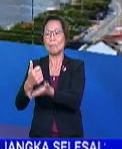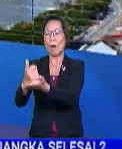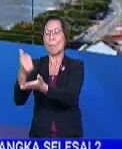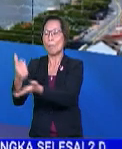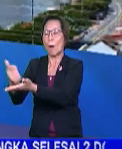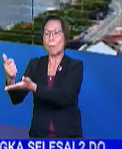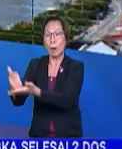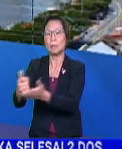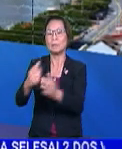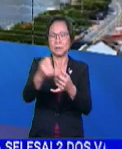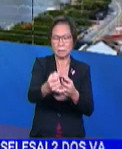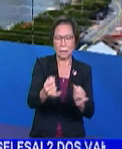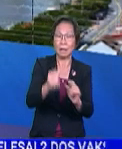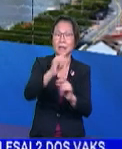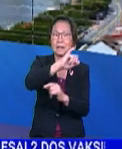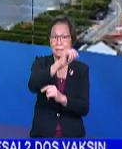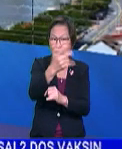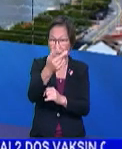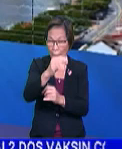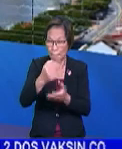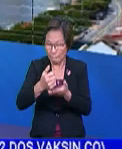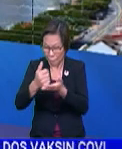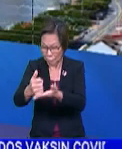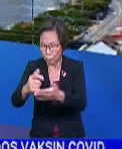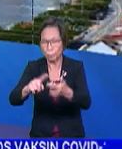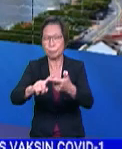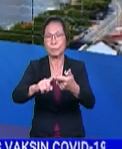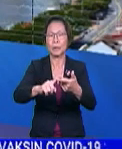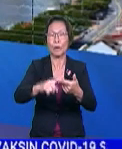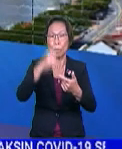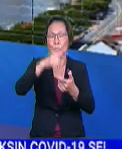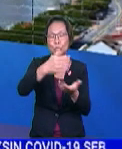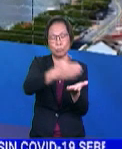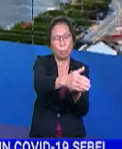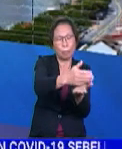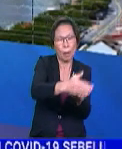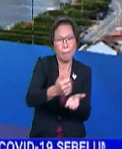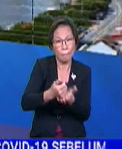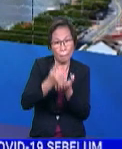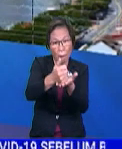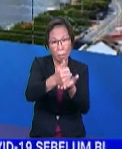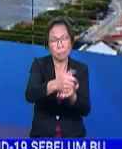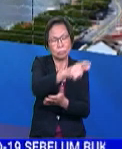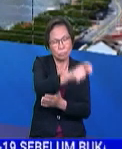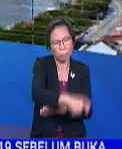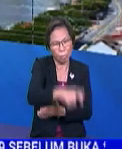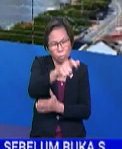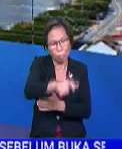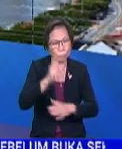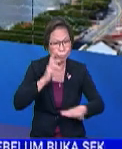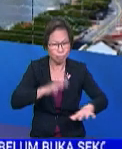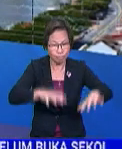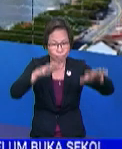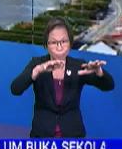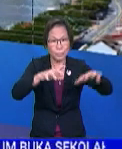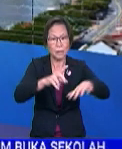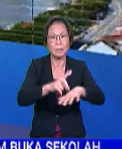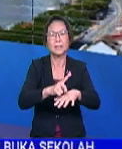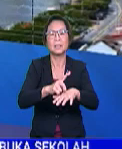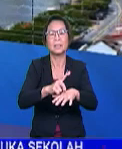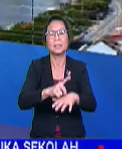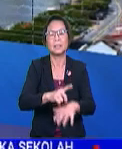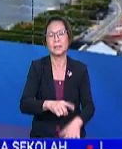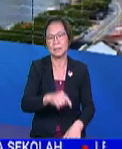terlibat seperti Jabatan Kebajikan Masyarakat Bahagian Miri bagi mengagihkan bantuan kepada penduduk yang terjejas banjir di